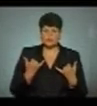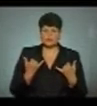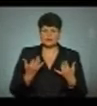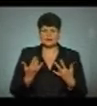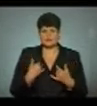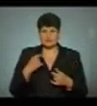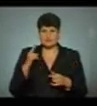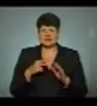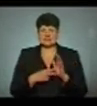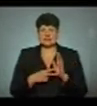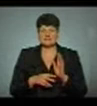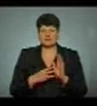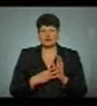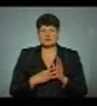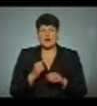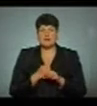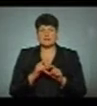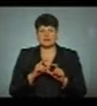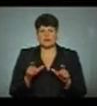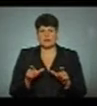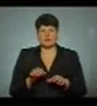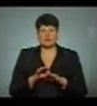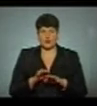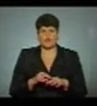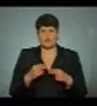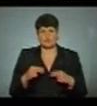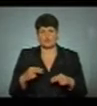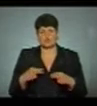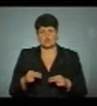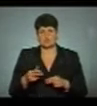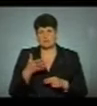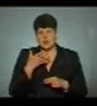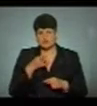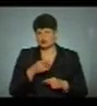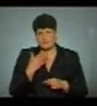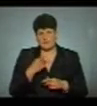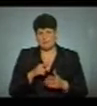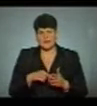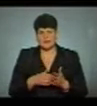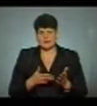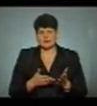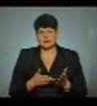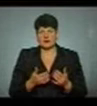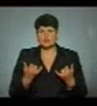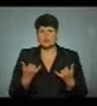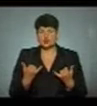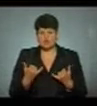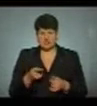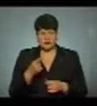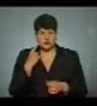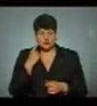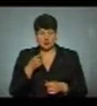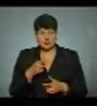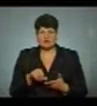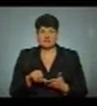знаю, 78 аптека міста Тернополя, вона проводить реалізацію масок. Тобто тут немає питань. Але сьогодні ви чули